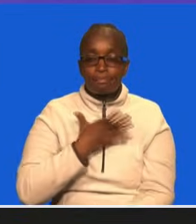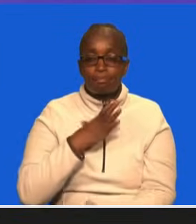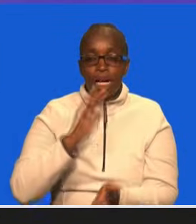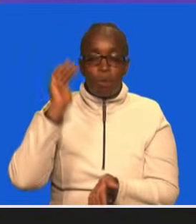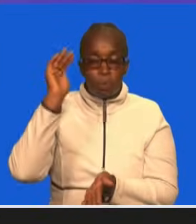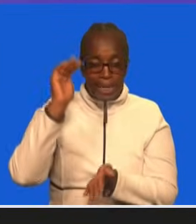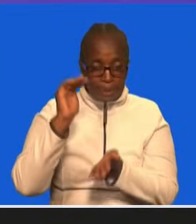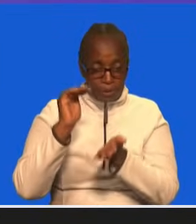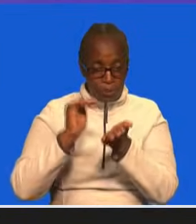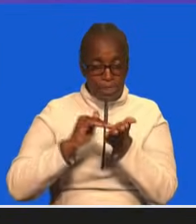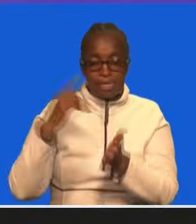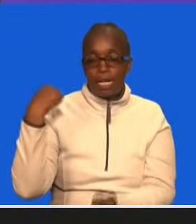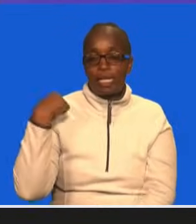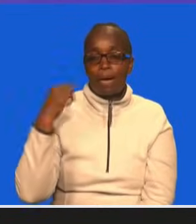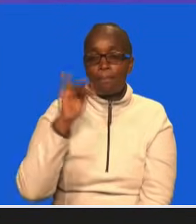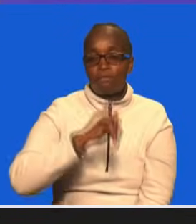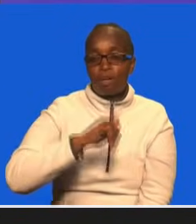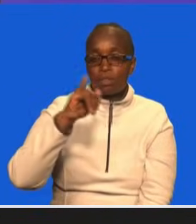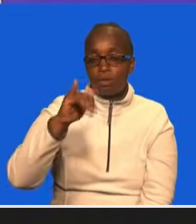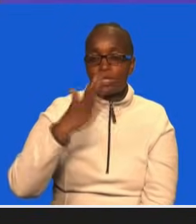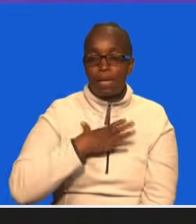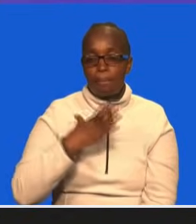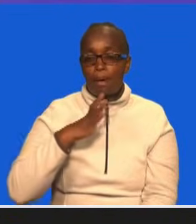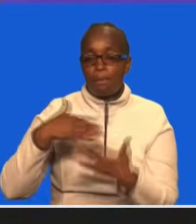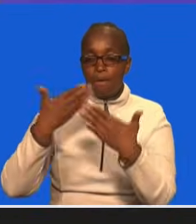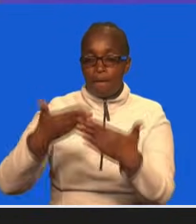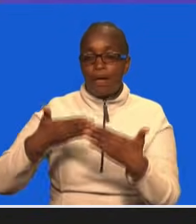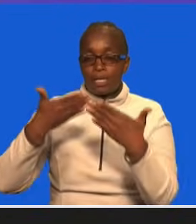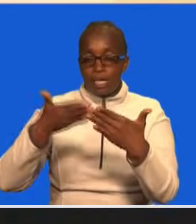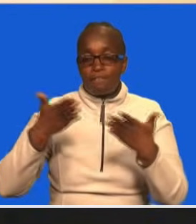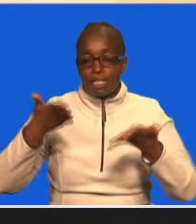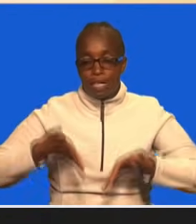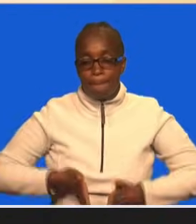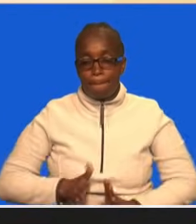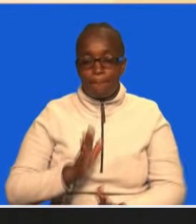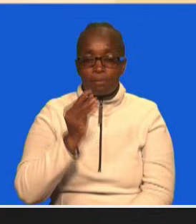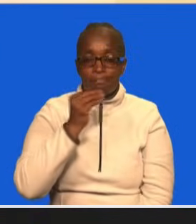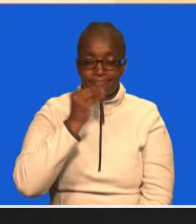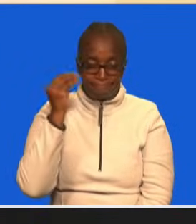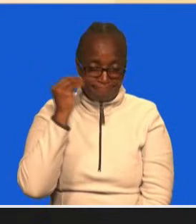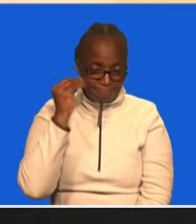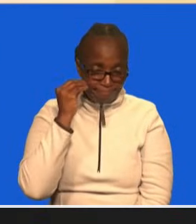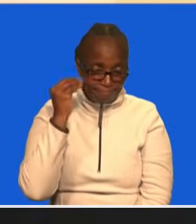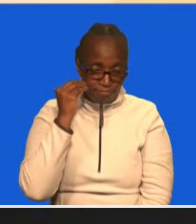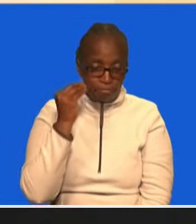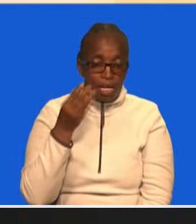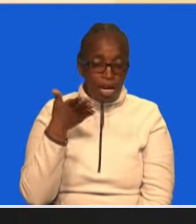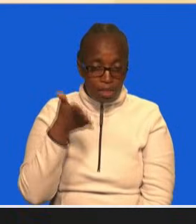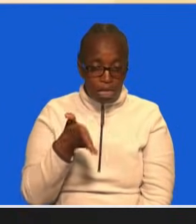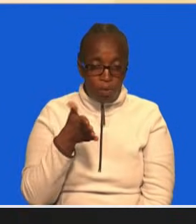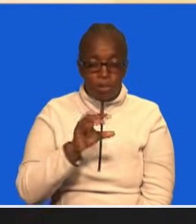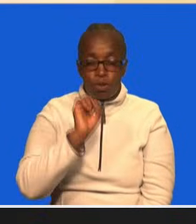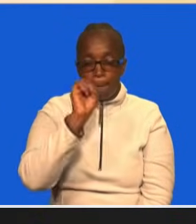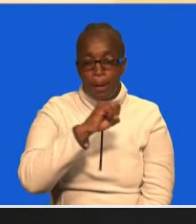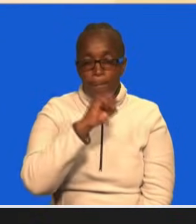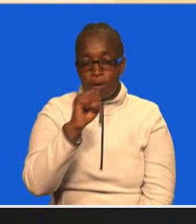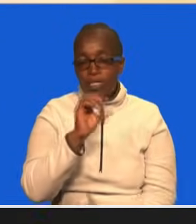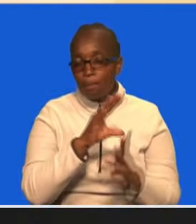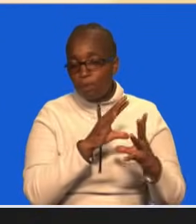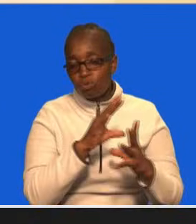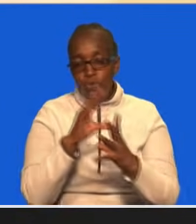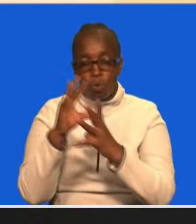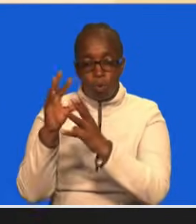watu pia watapunguza idadi ya wanaojifungulia nyumbani. Tumepata CS, hakuna kwenda Kambu ama